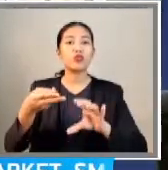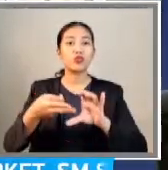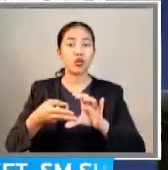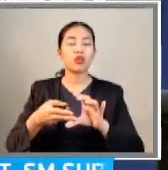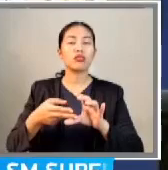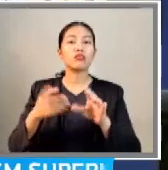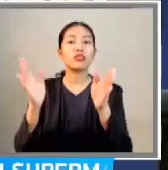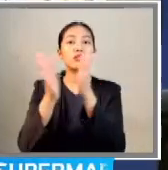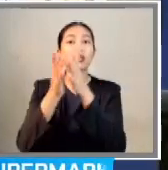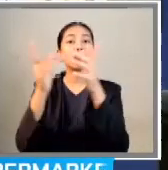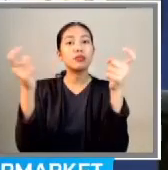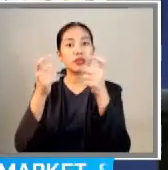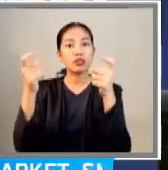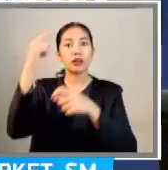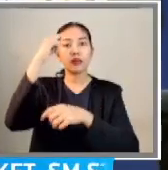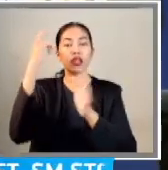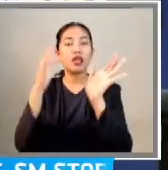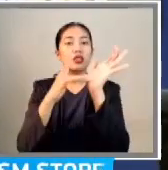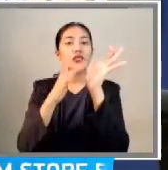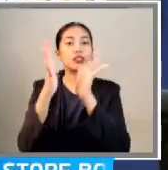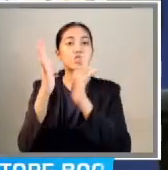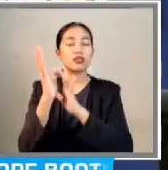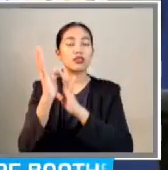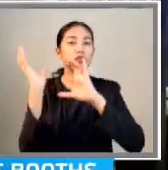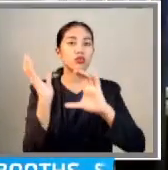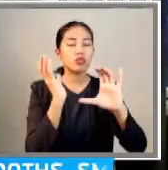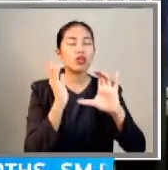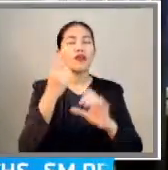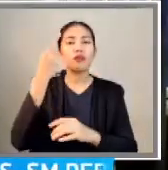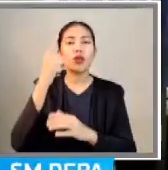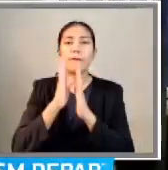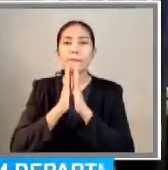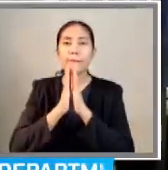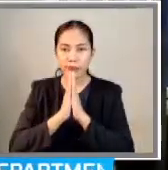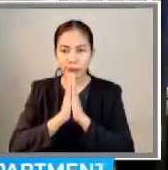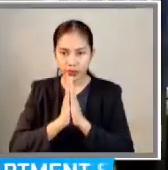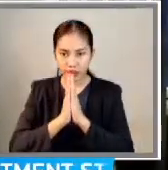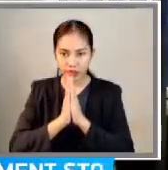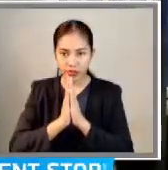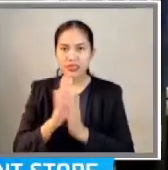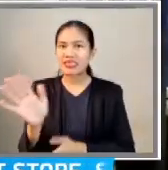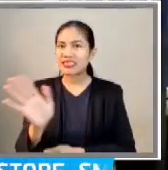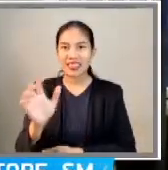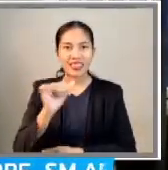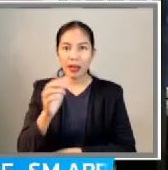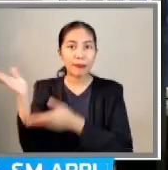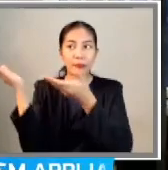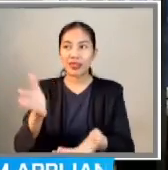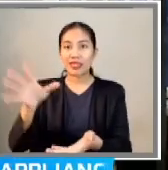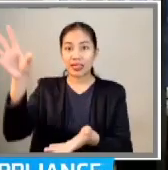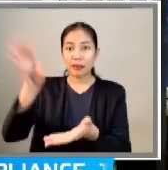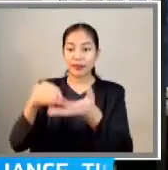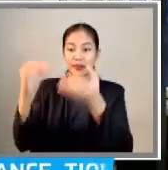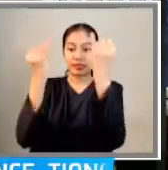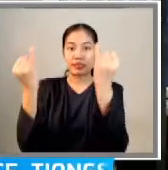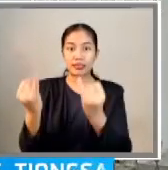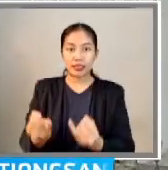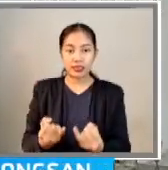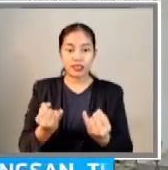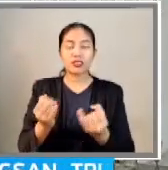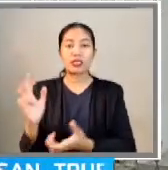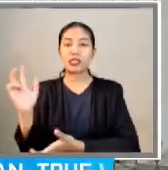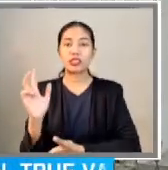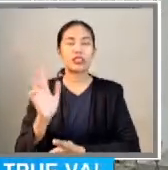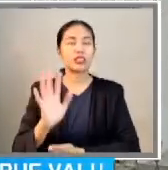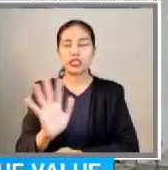at dinidiscourage ang pagdadala ng malalaking imahen ng Poong Nazareno. So yan muna, Raffy, ang